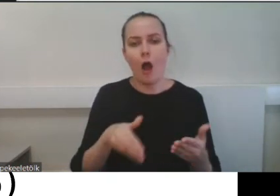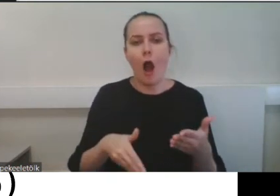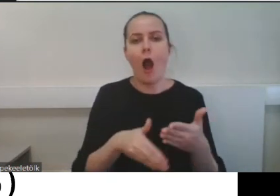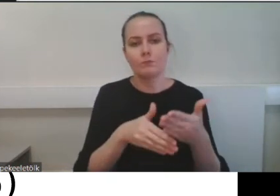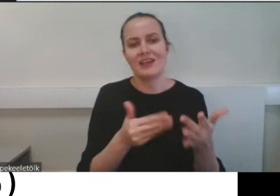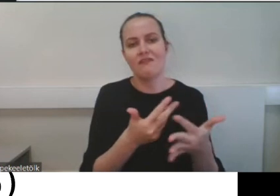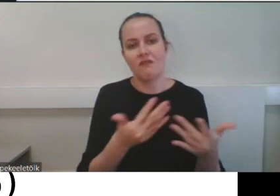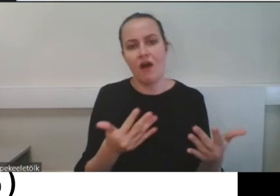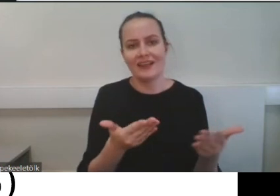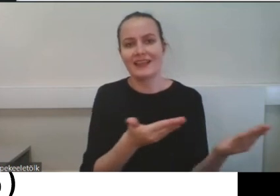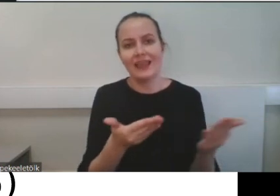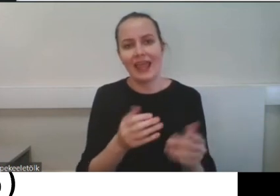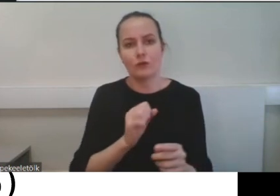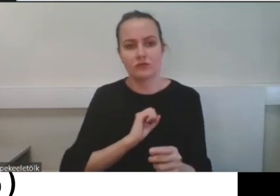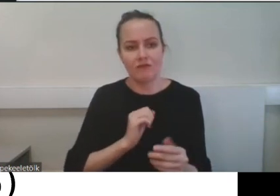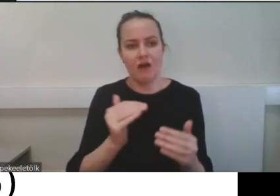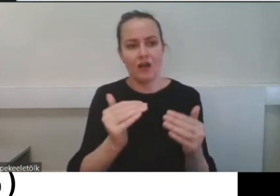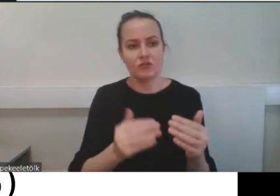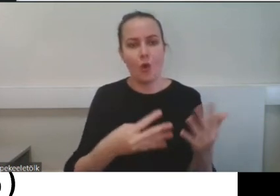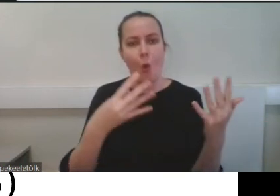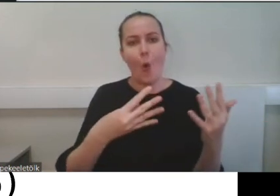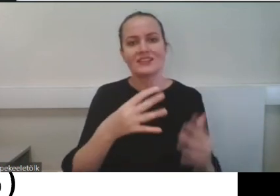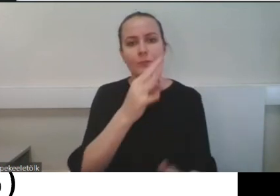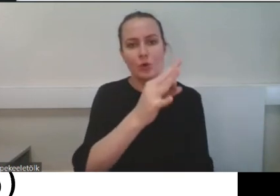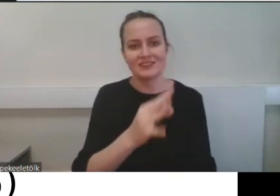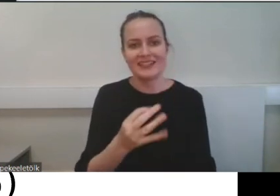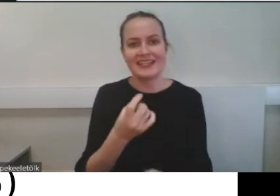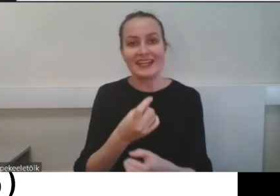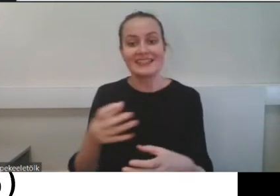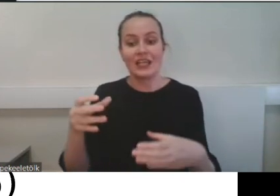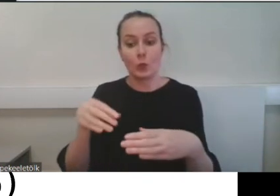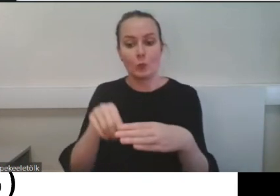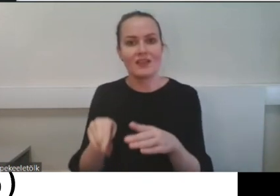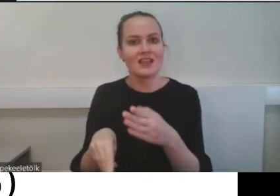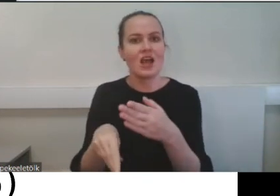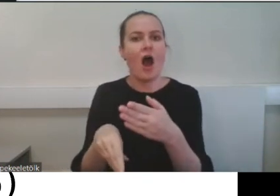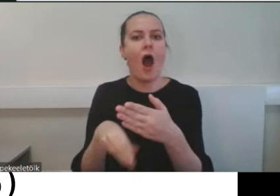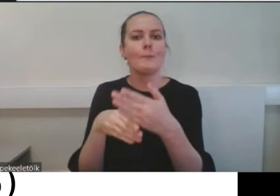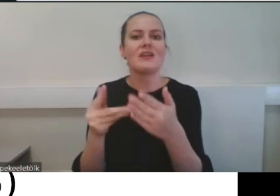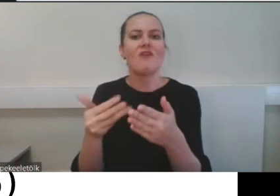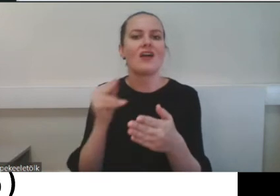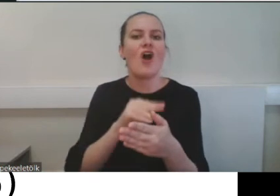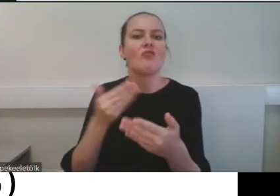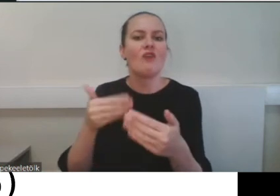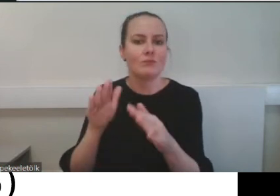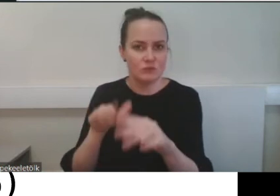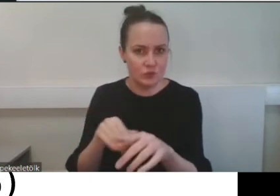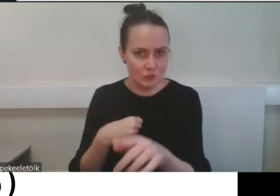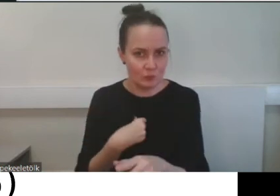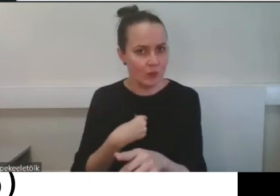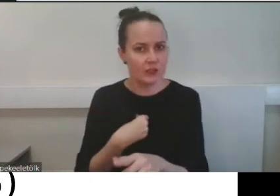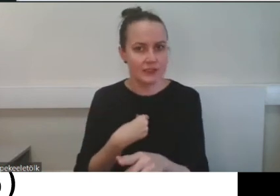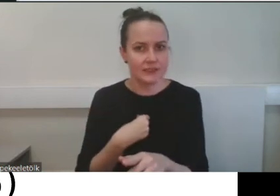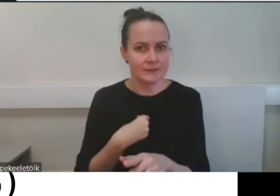et me siin nagu vaatasime seda näiteks näitena kahte valdkonda, kus siis tegelikult vanus ei mänginud